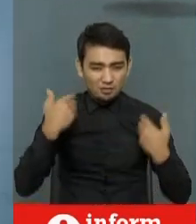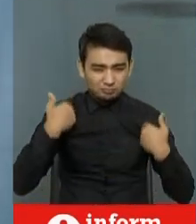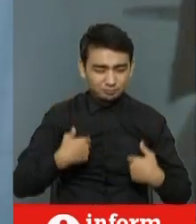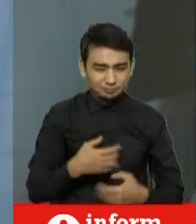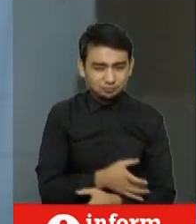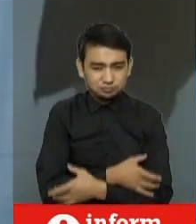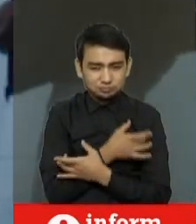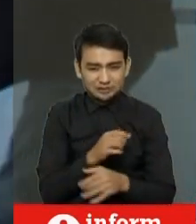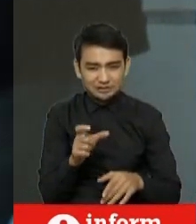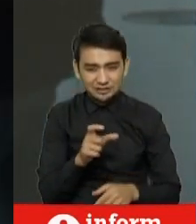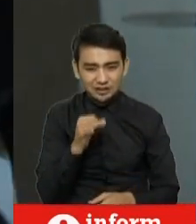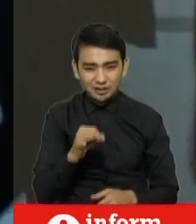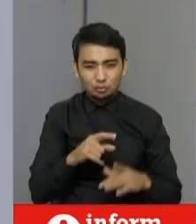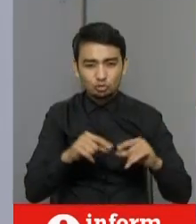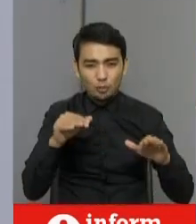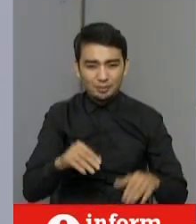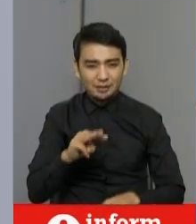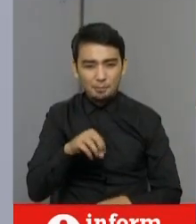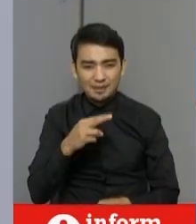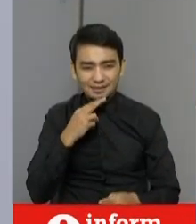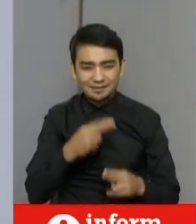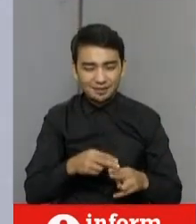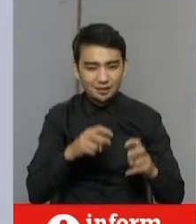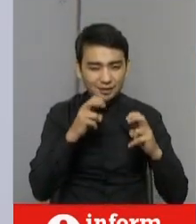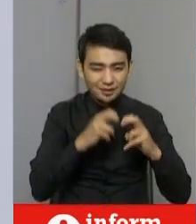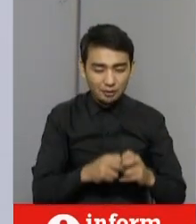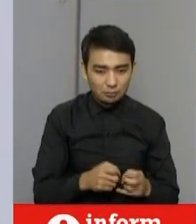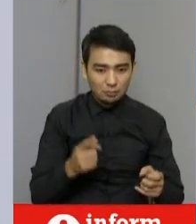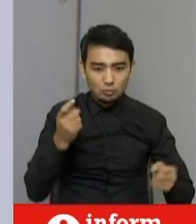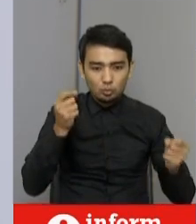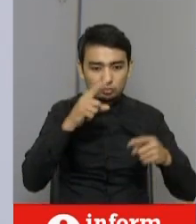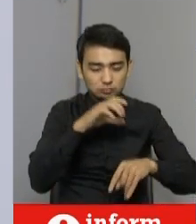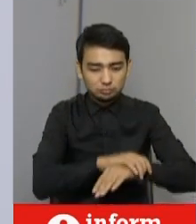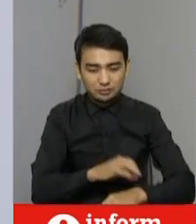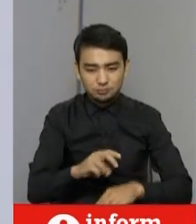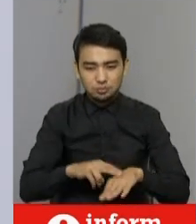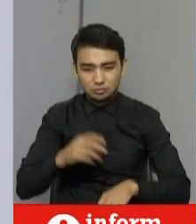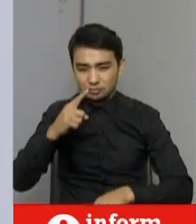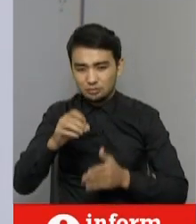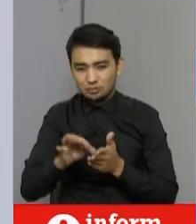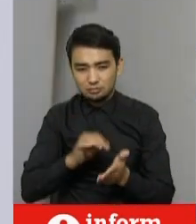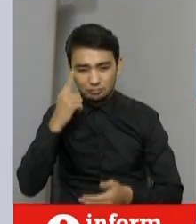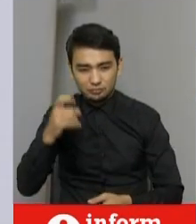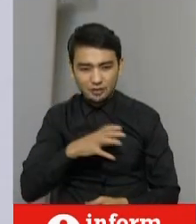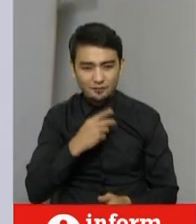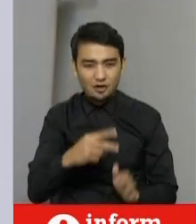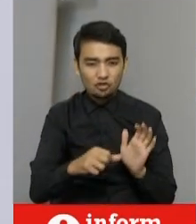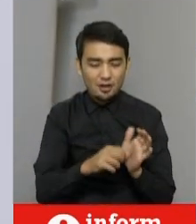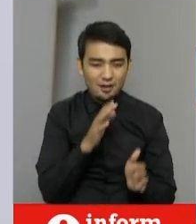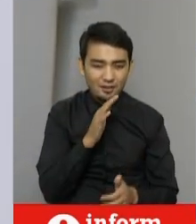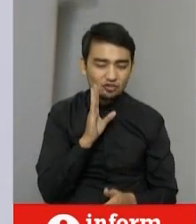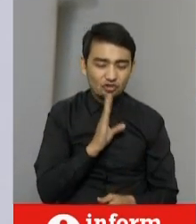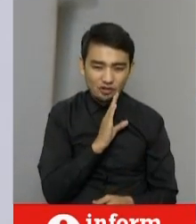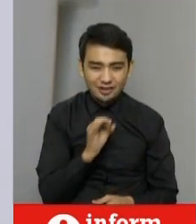белгілерін білім ошағының медицина қызметкері байқаған. Сөйтіп полицияға хабарлаған. 26 жастағы әйел мен оның көңіл